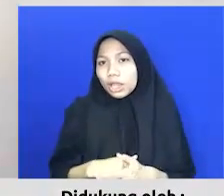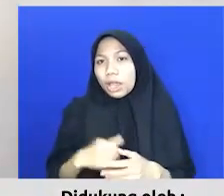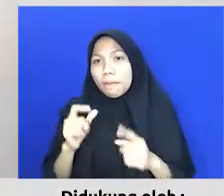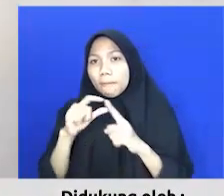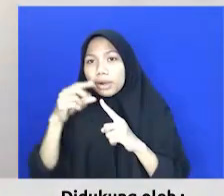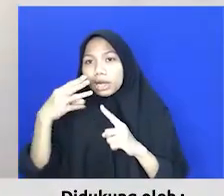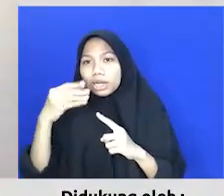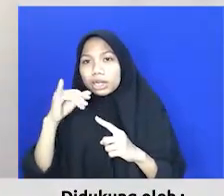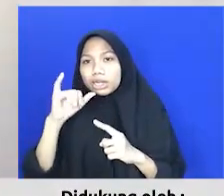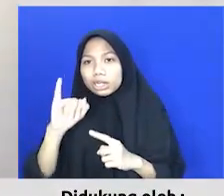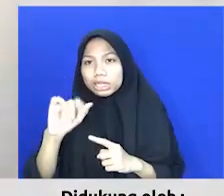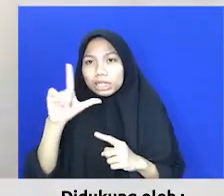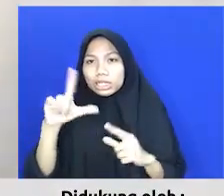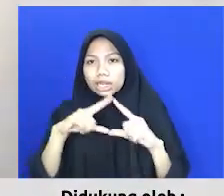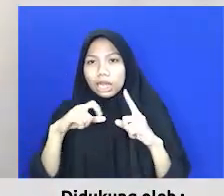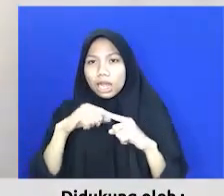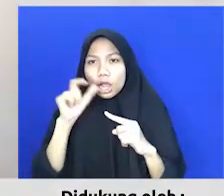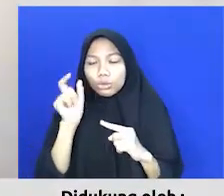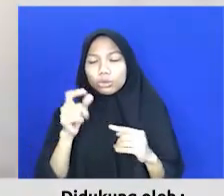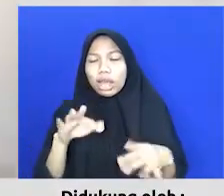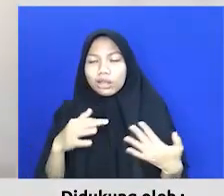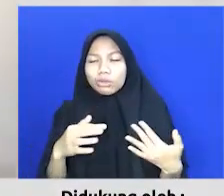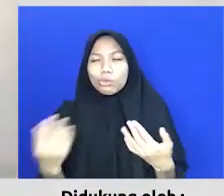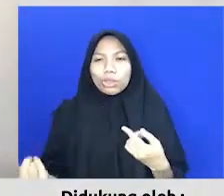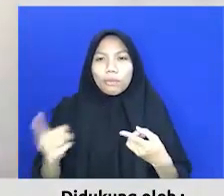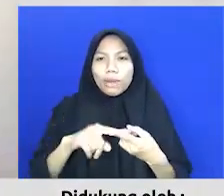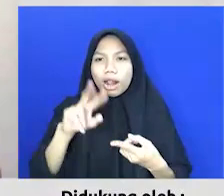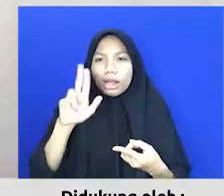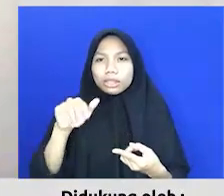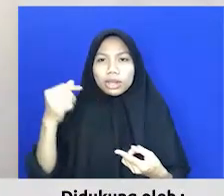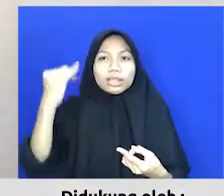Pak Alwi menulis skenario di sebuah era yang berbeda dari kami, Pak.